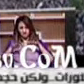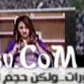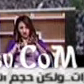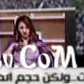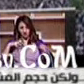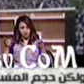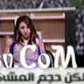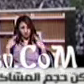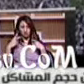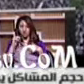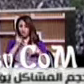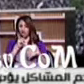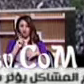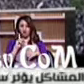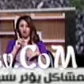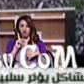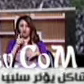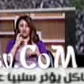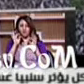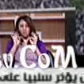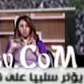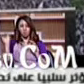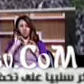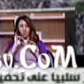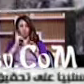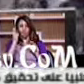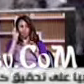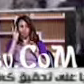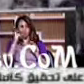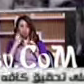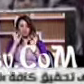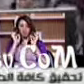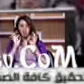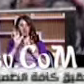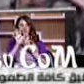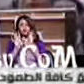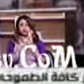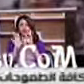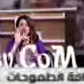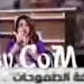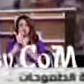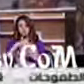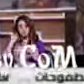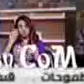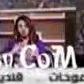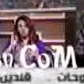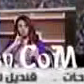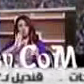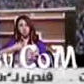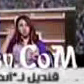عشان ناكد حاجتين هنحمي الشرعيه بارواحنا